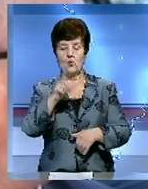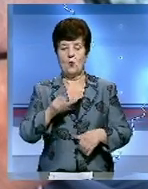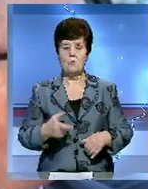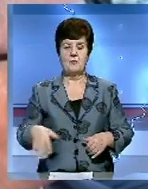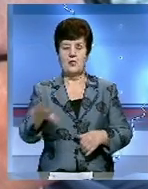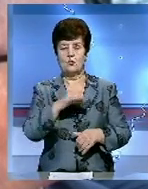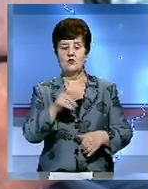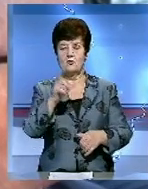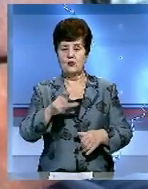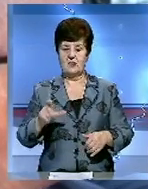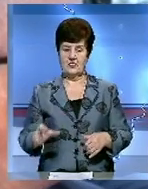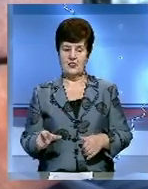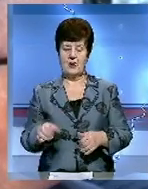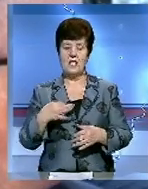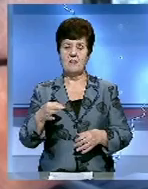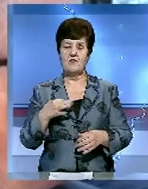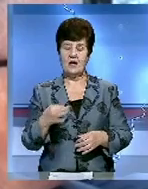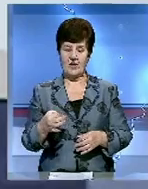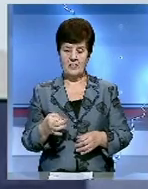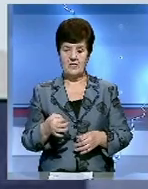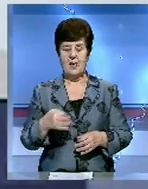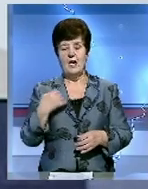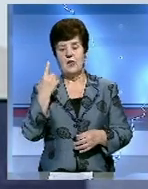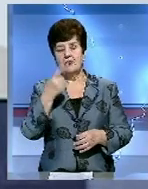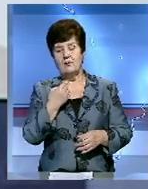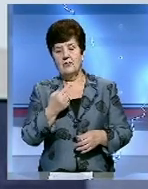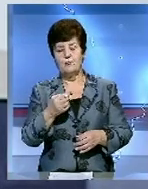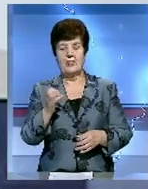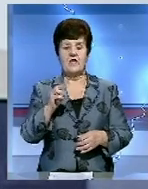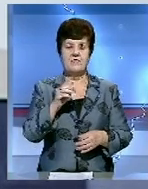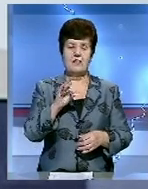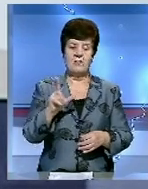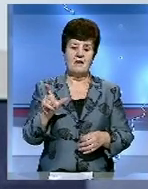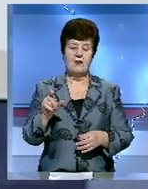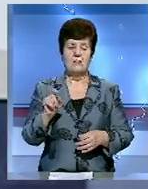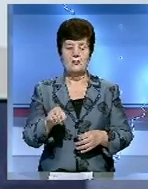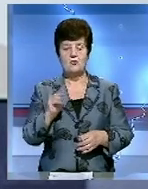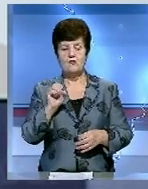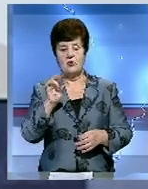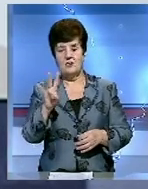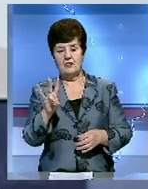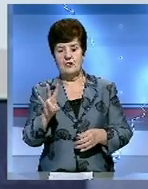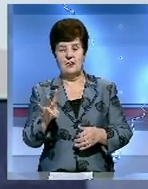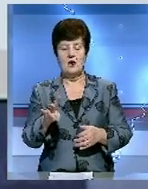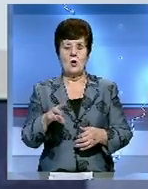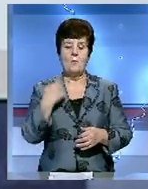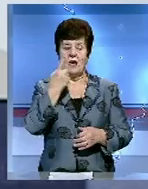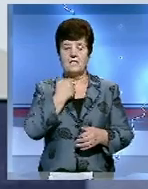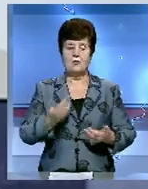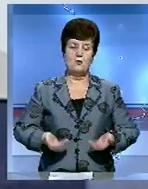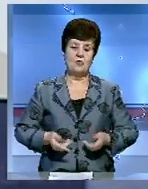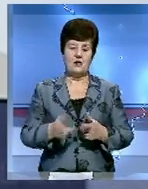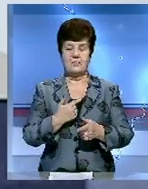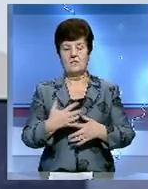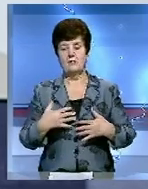cetățenii, indiferent de etnia sau de originea etnică, religie, gen, statut social sau de sănătate. Astăzi